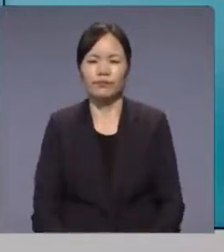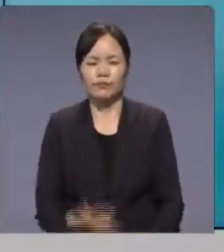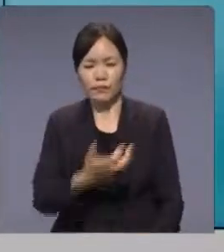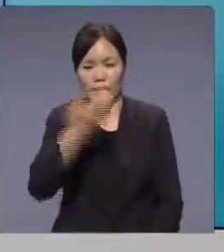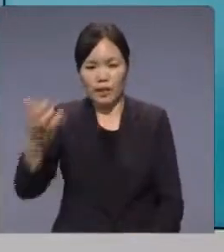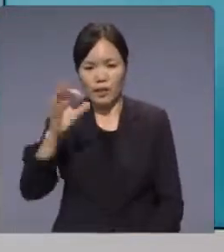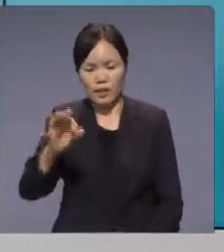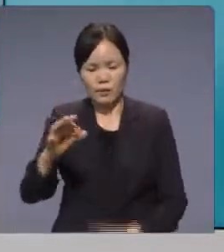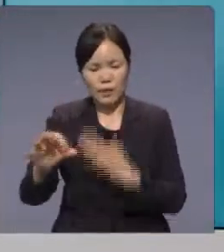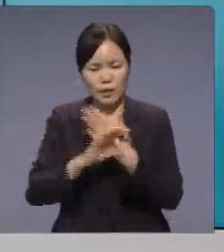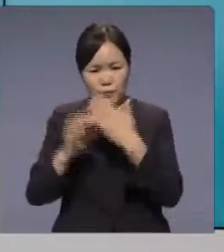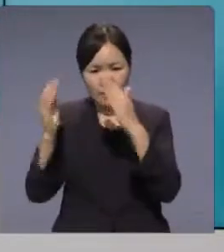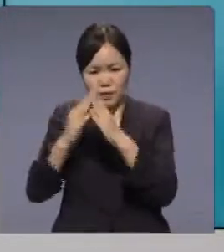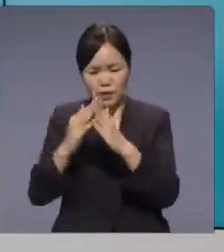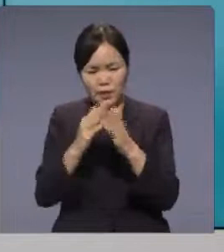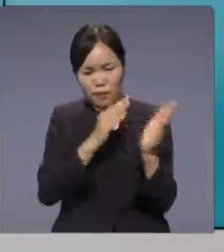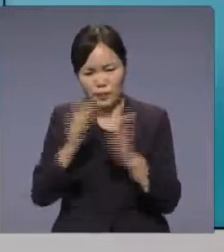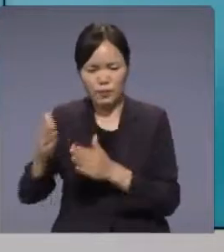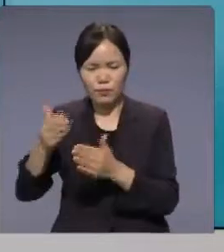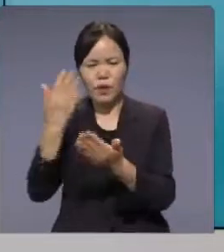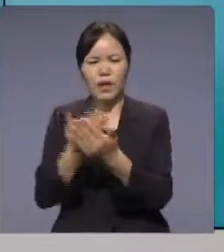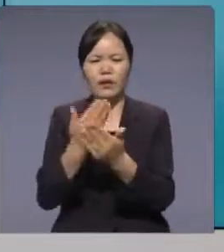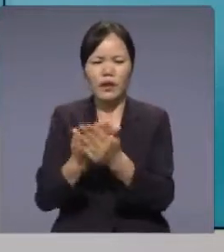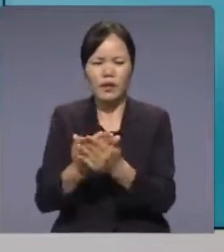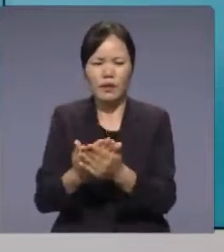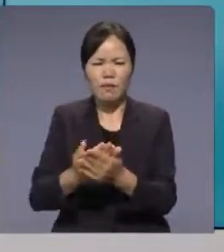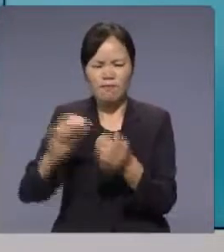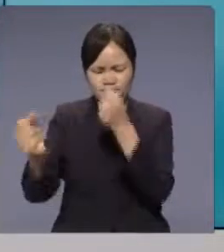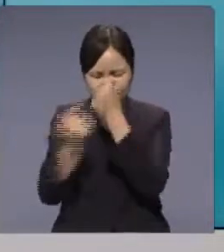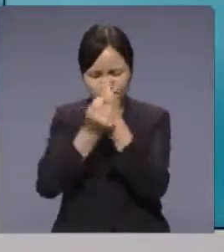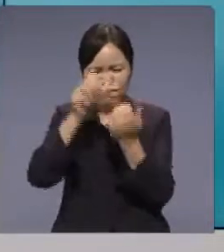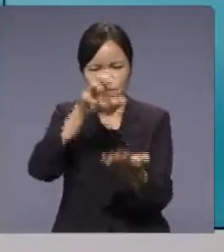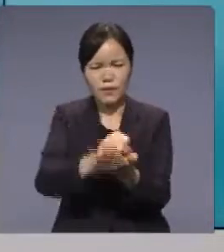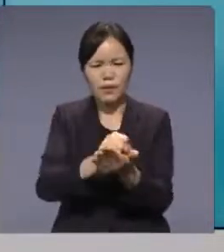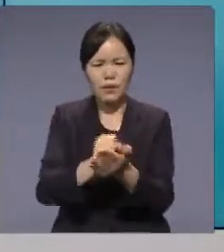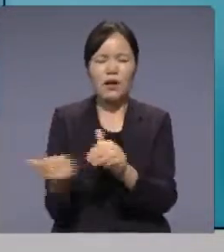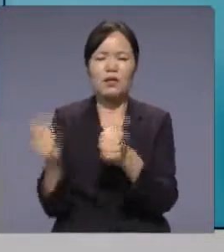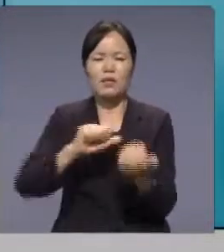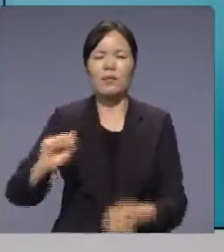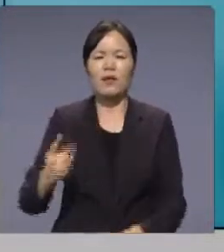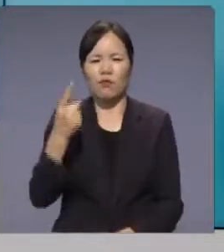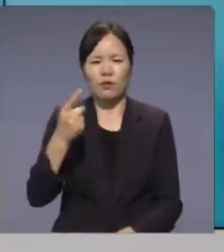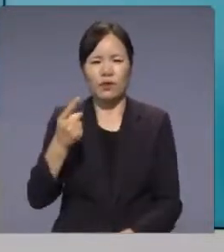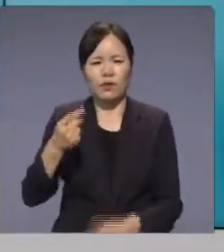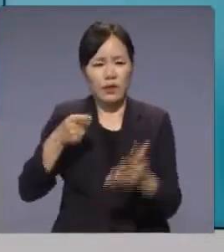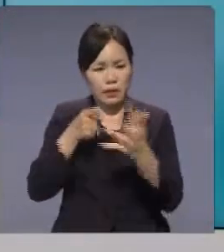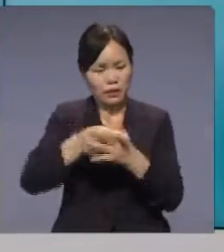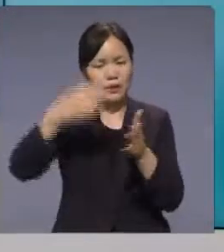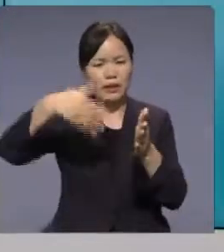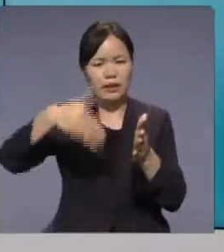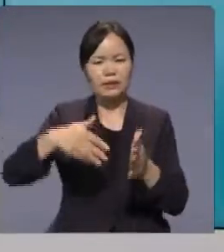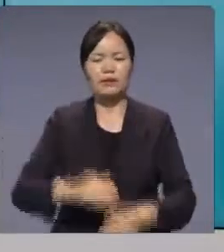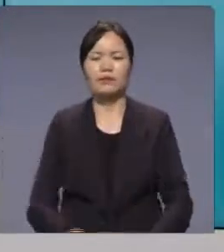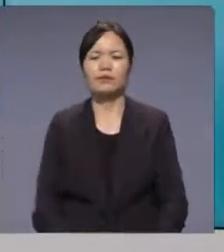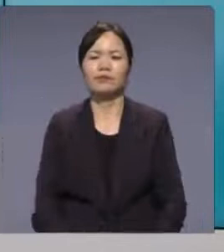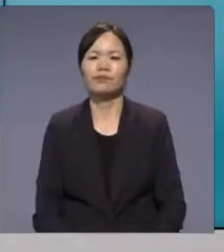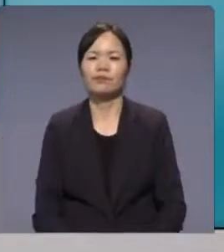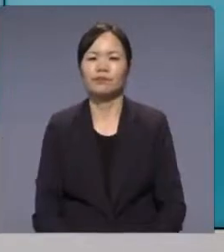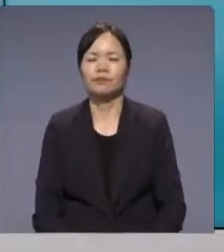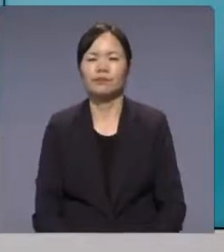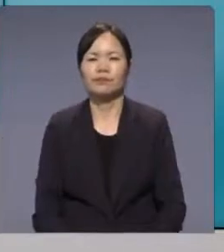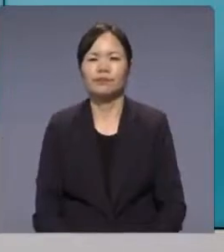이주비와 임시 거처 마련 등을 주장하며 무단 점거해 왔는데 사망 원인은 아직 알려지지 않았습니다. 백소민